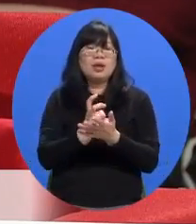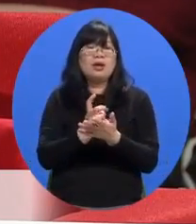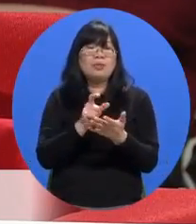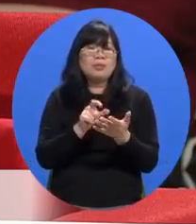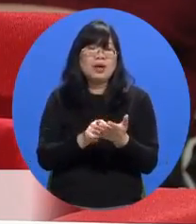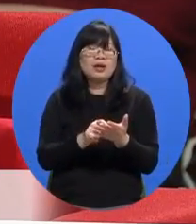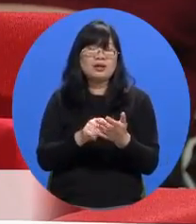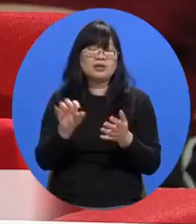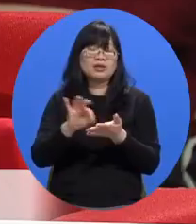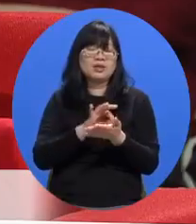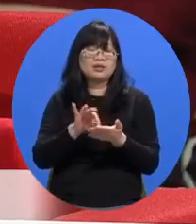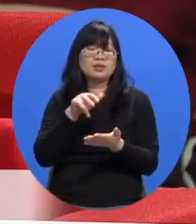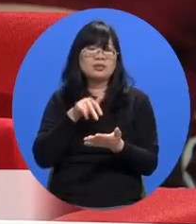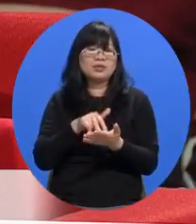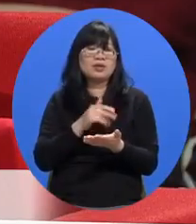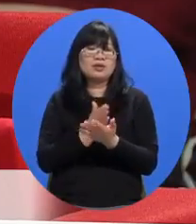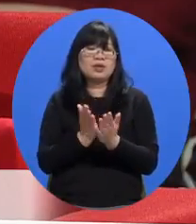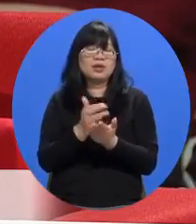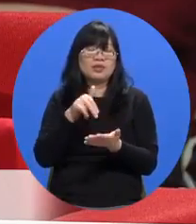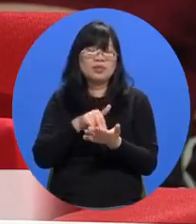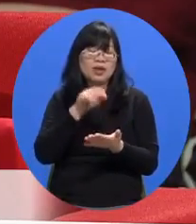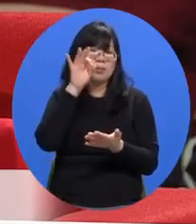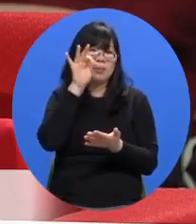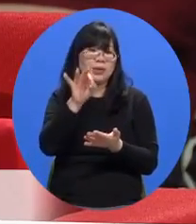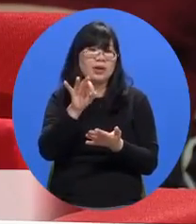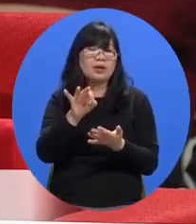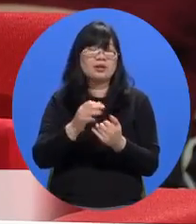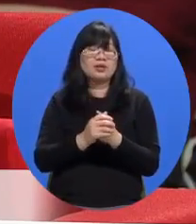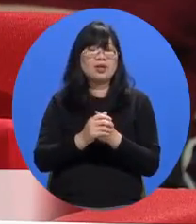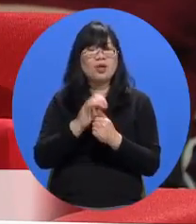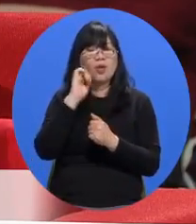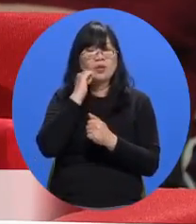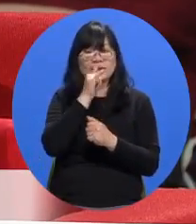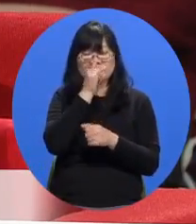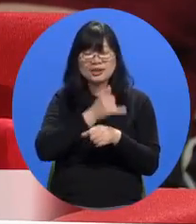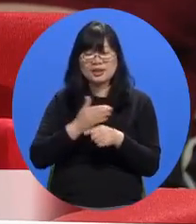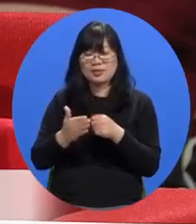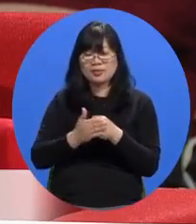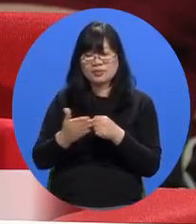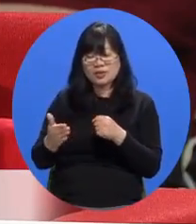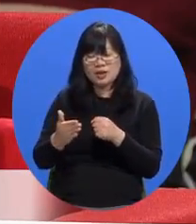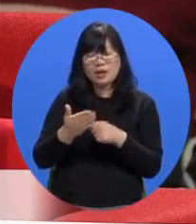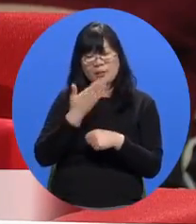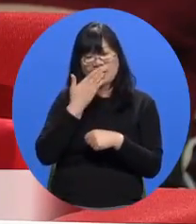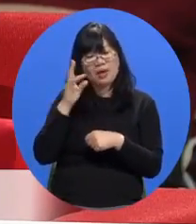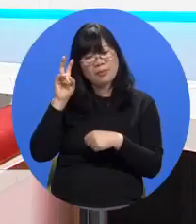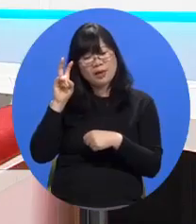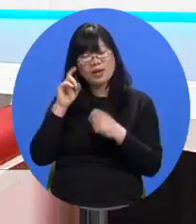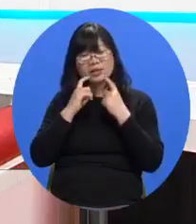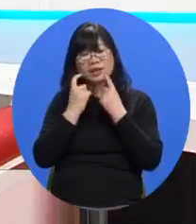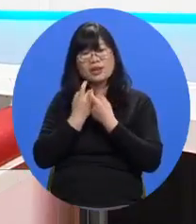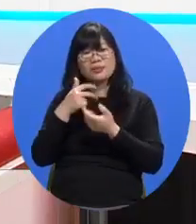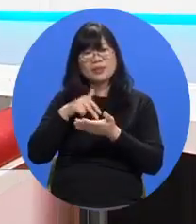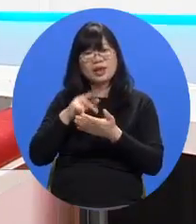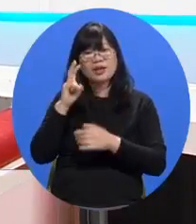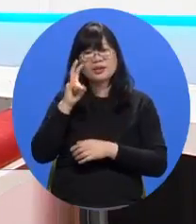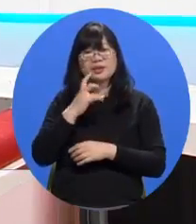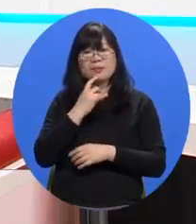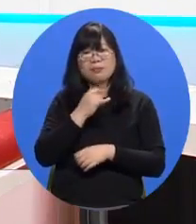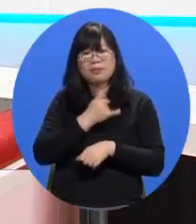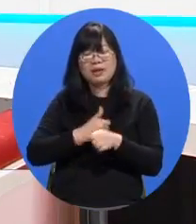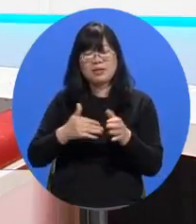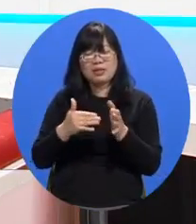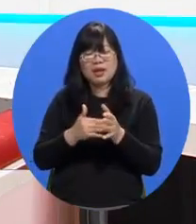여러 가지 그 재정적으로나 여러 가지 면에서 또 네. 이제 어려운 점이 있기 때문에 저는 그럴 그러지 않을까 하고 이제 개인적으로는 짐작만 하고